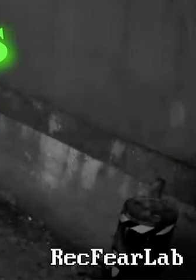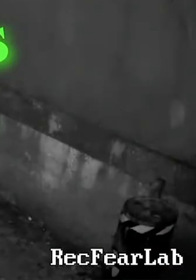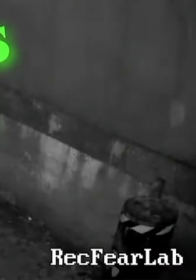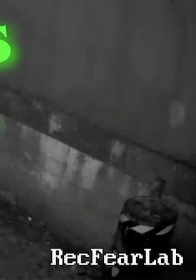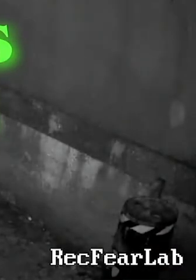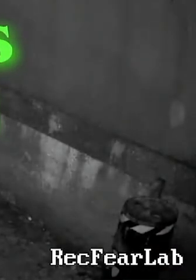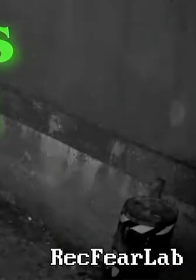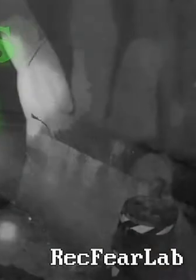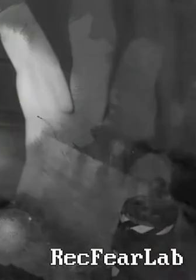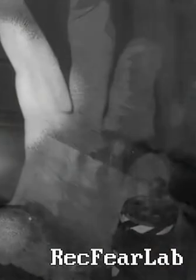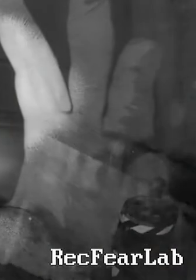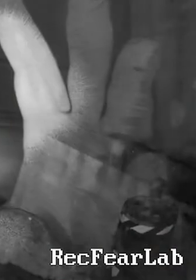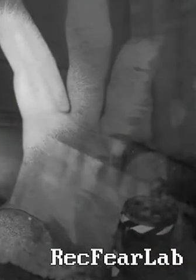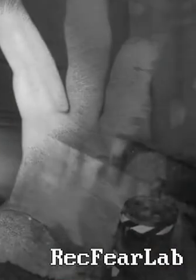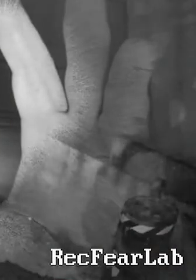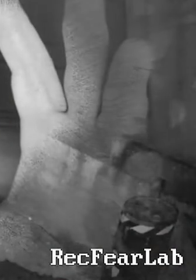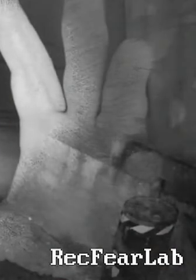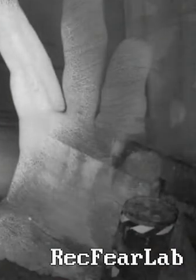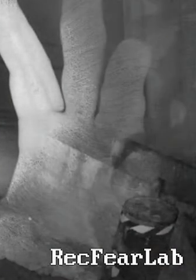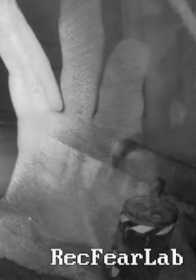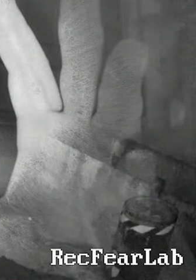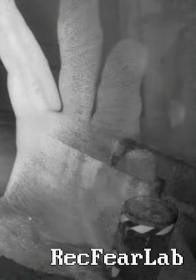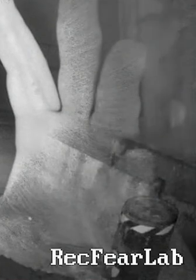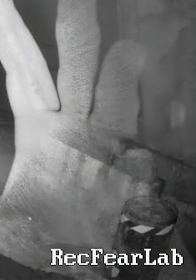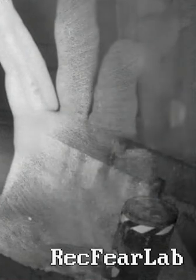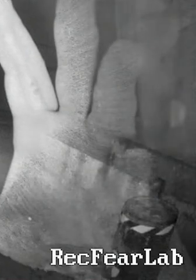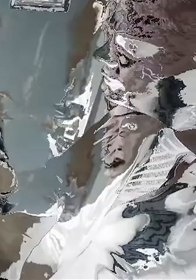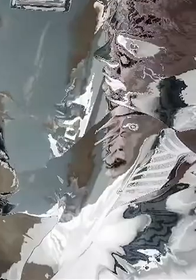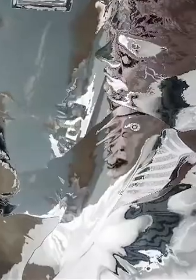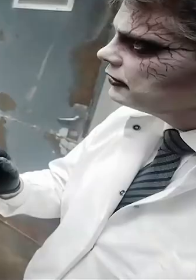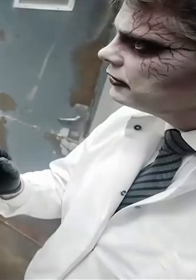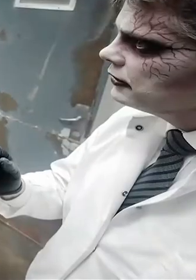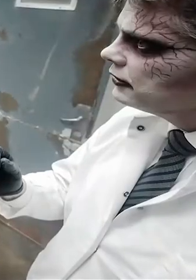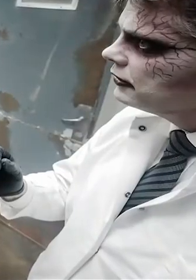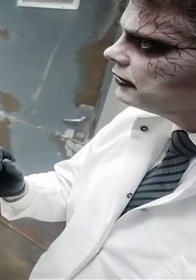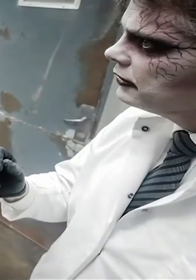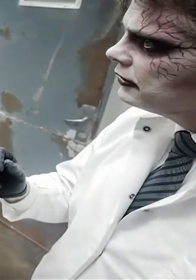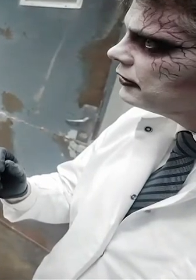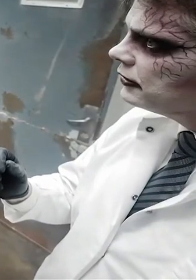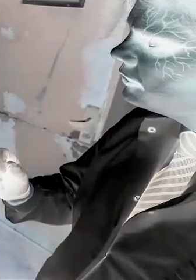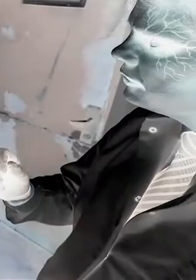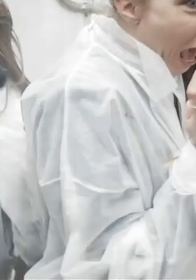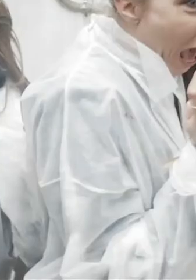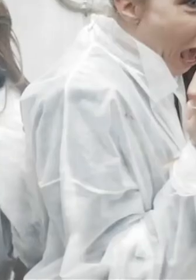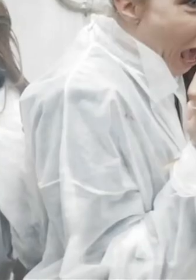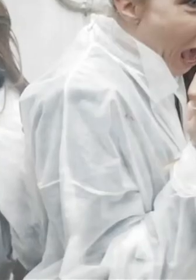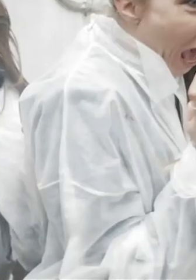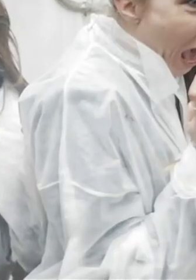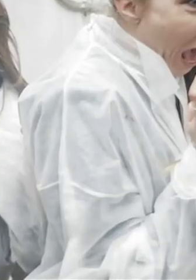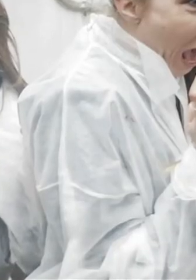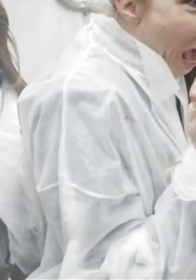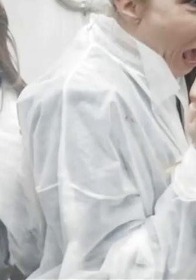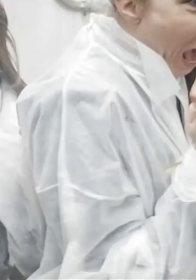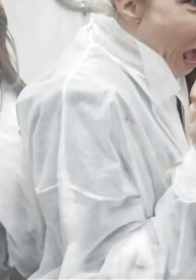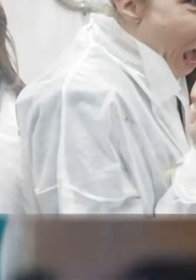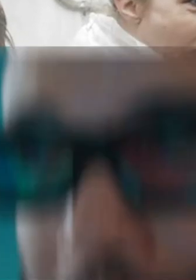les plaisirs de la peur dans au maître du suspense d'après leurs recherche environ 50% de la population aime se faire peur